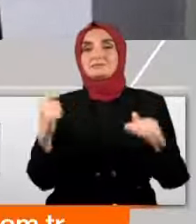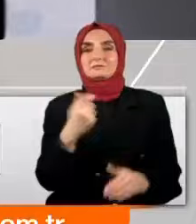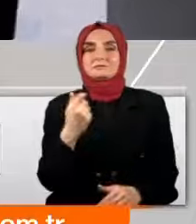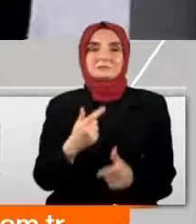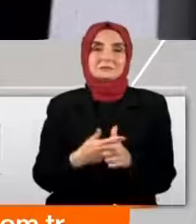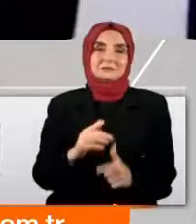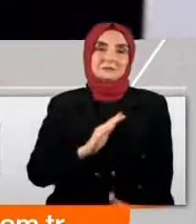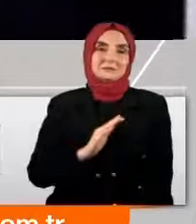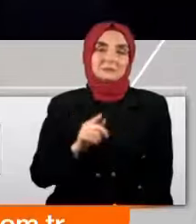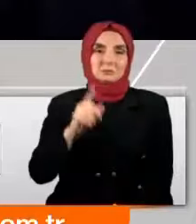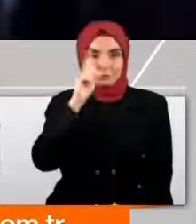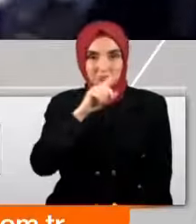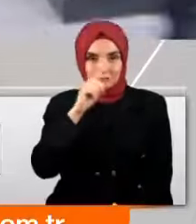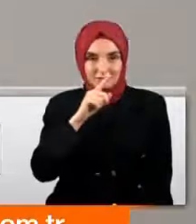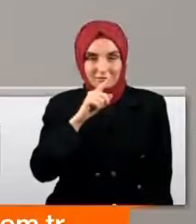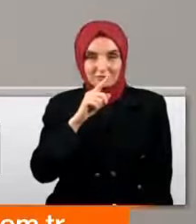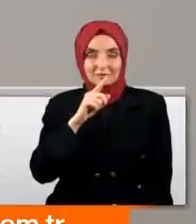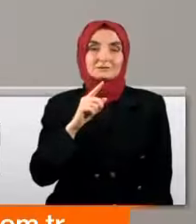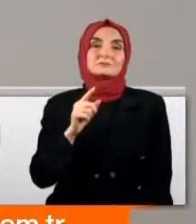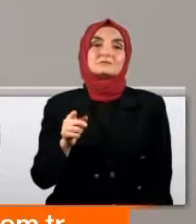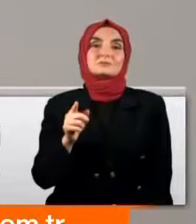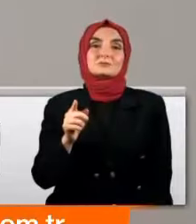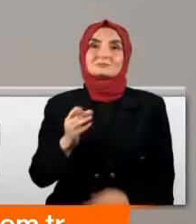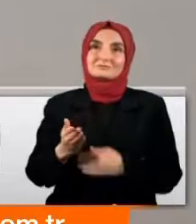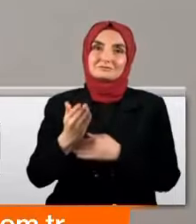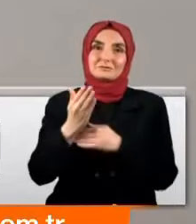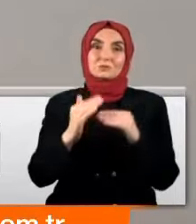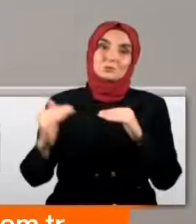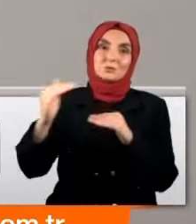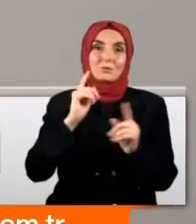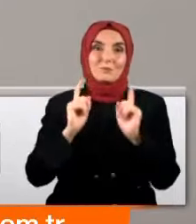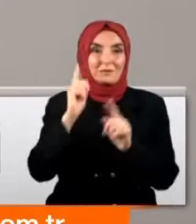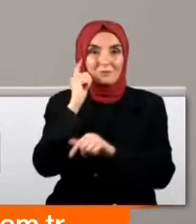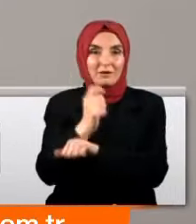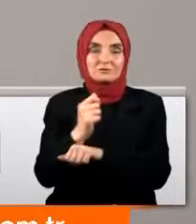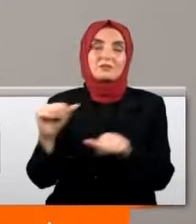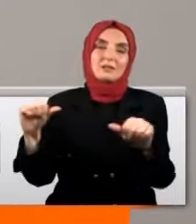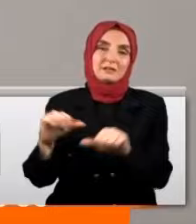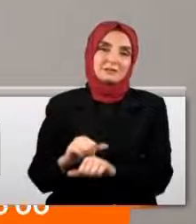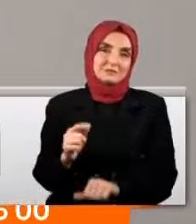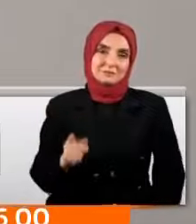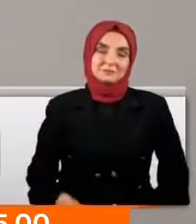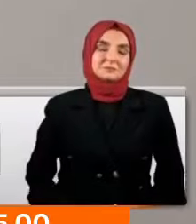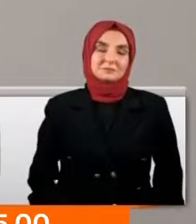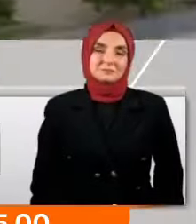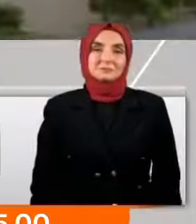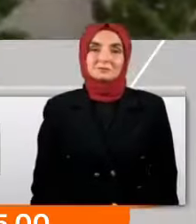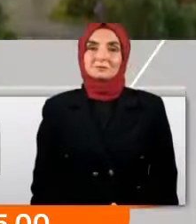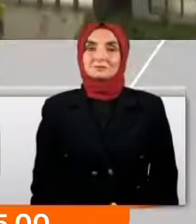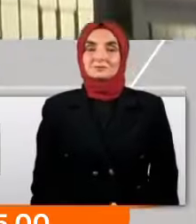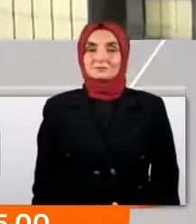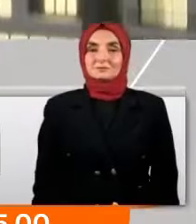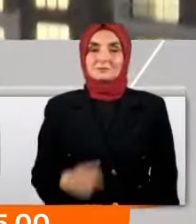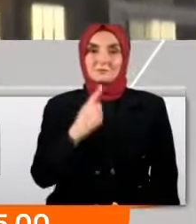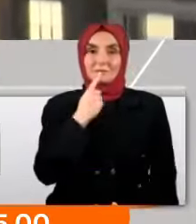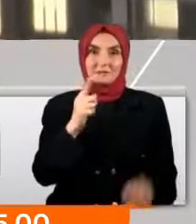kararı bir üst mahkemeye taşıyamıyor. İlk duruşmada verilecek tahliye kararı kesin karar olacaktır. Yıllık